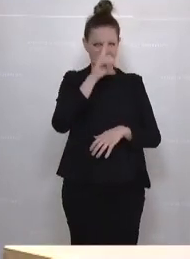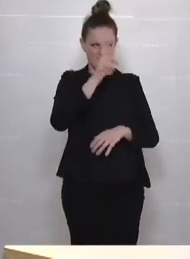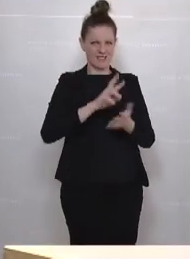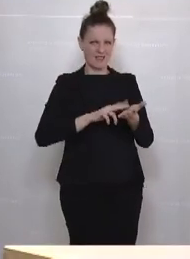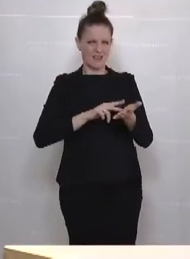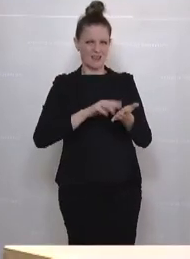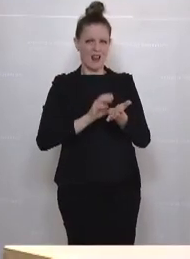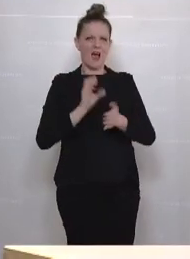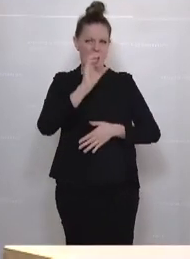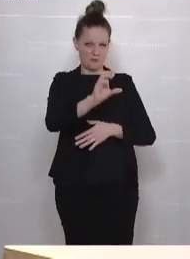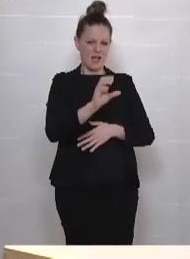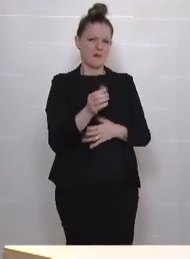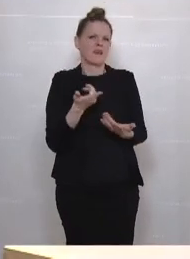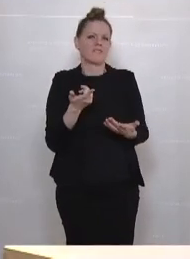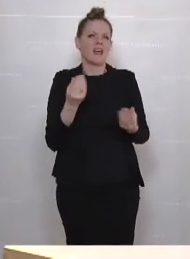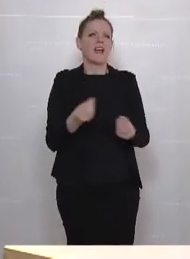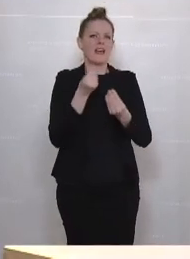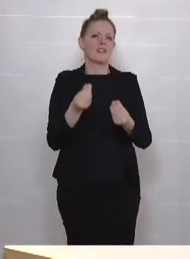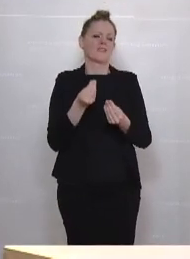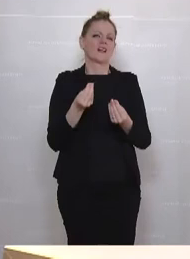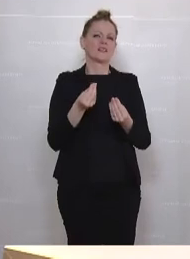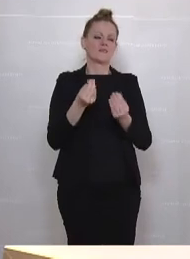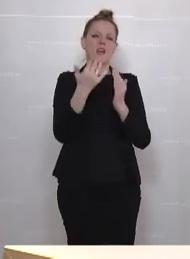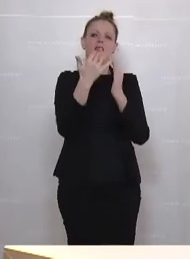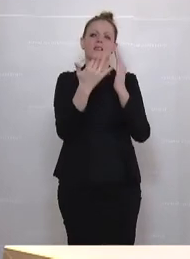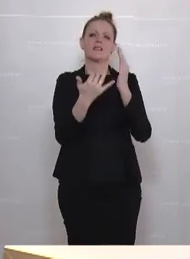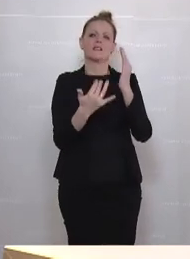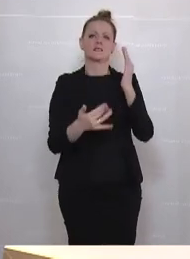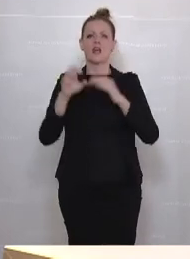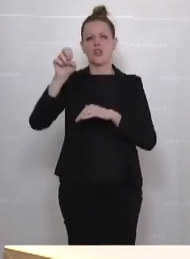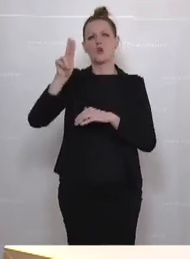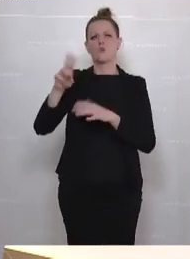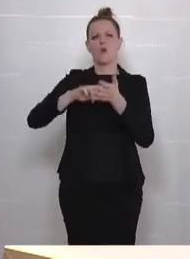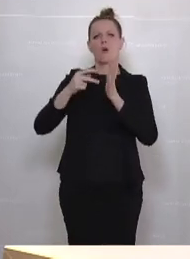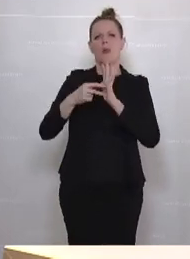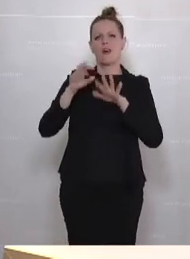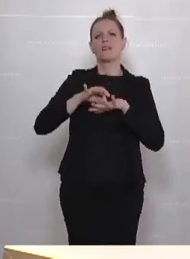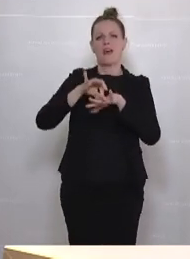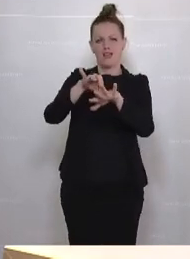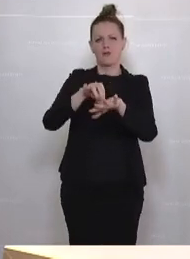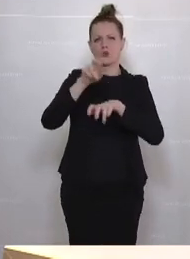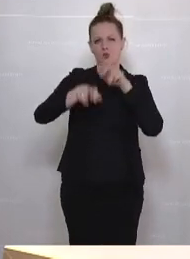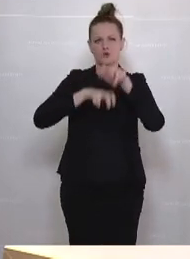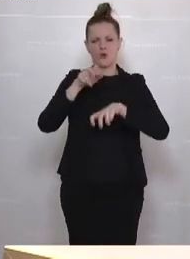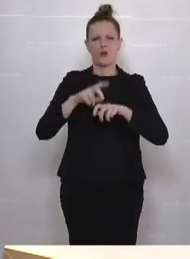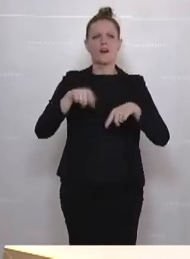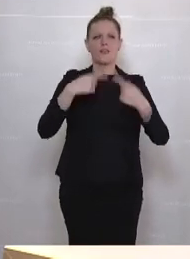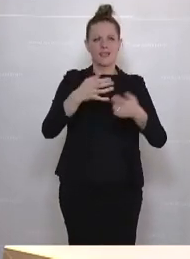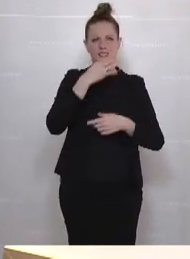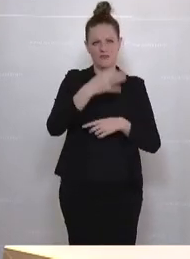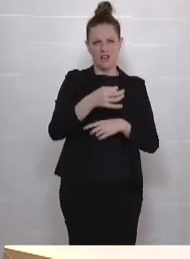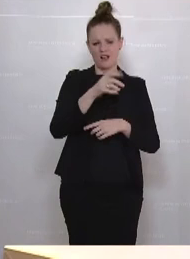Digitalabgabe nur eines von vielen Beispielen ist, einer langen Liste, die die Europäische Union vorhat, an Steuern einzuführen. Aber ich komme zur nächsten Frage. Wie Sie